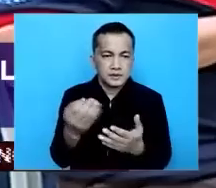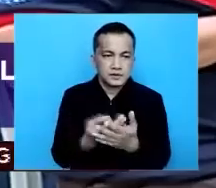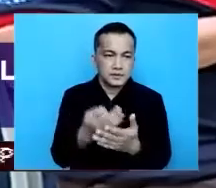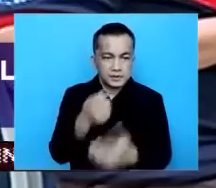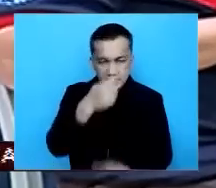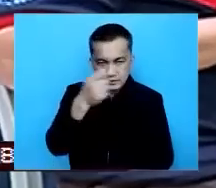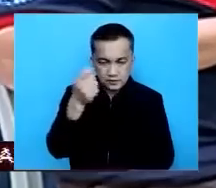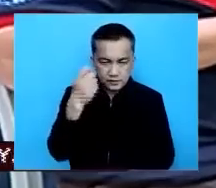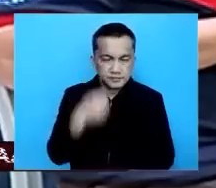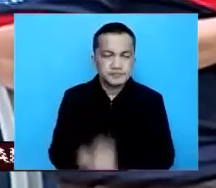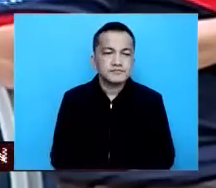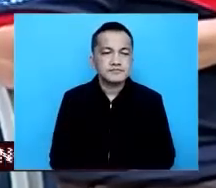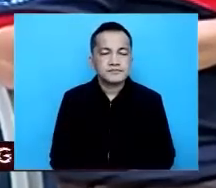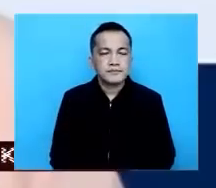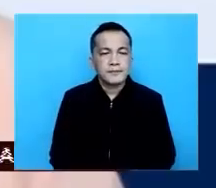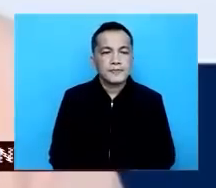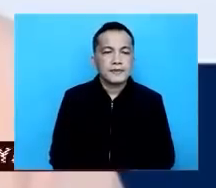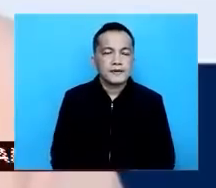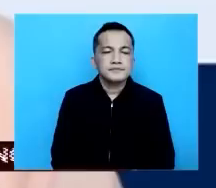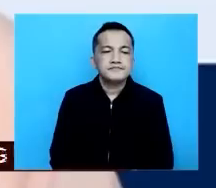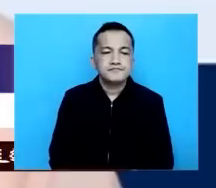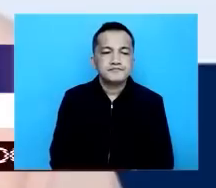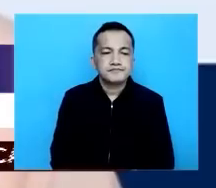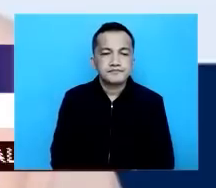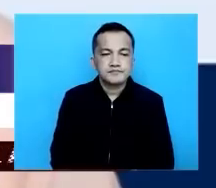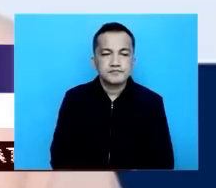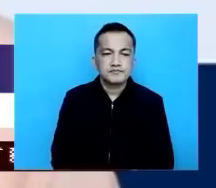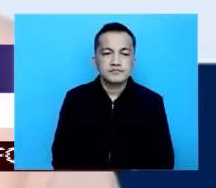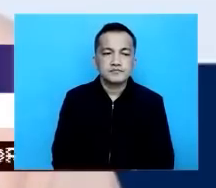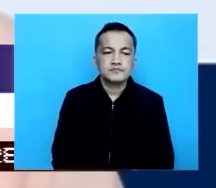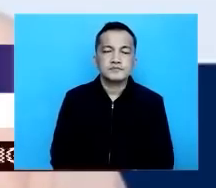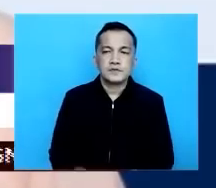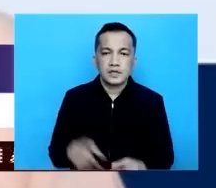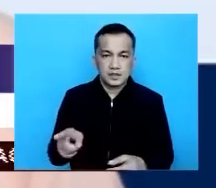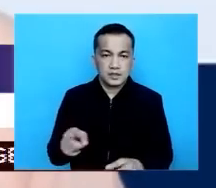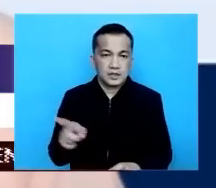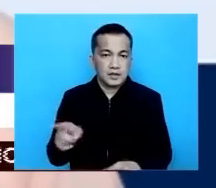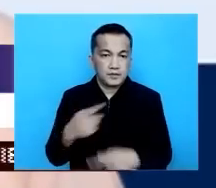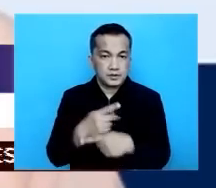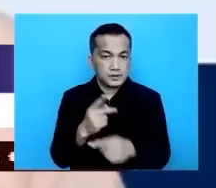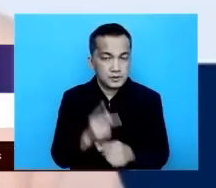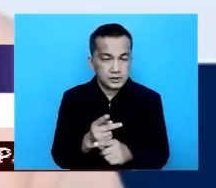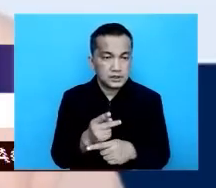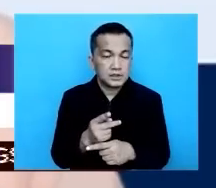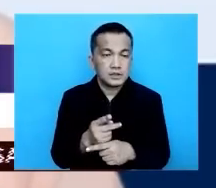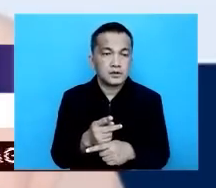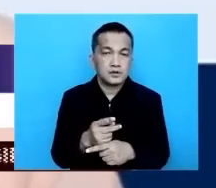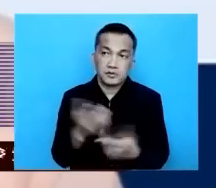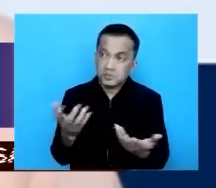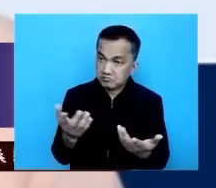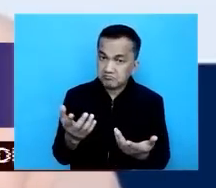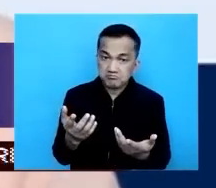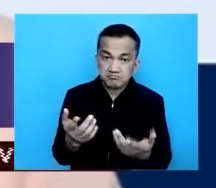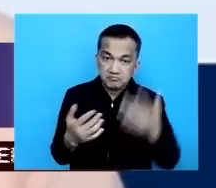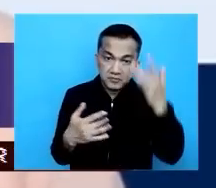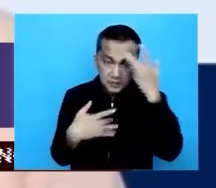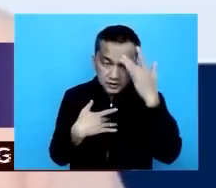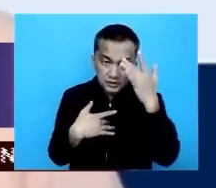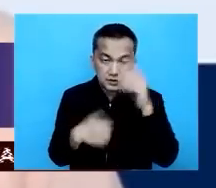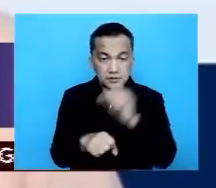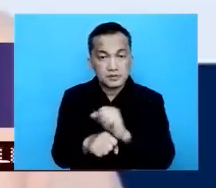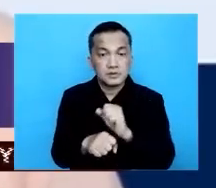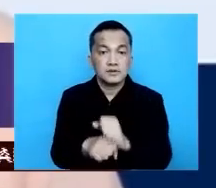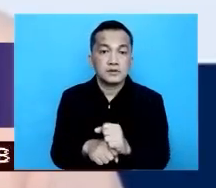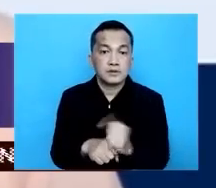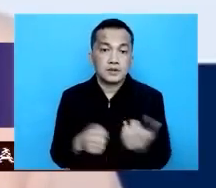graduate. Nagiging congruent yan sa productivity nga. So syempre may sakit na ang empleyado,